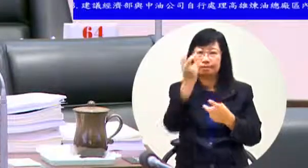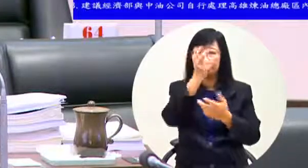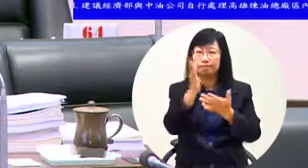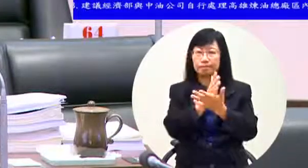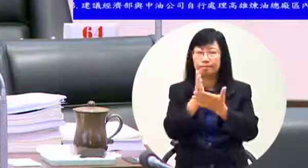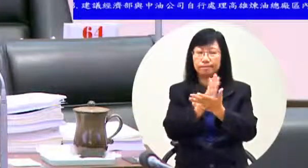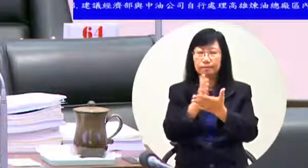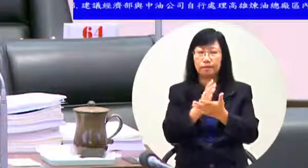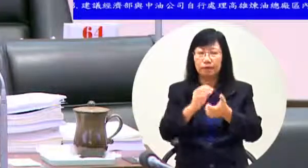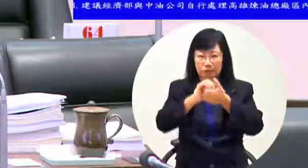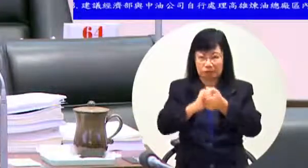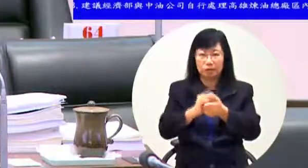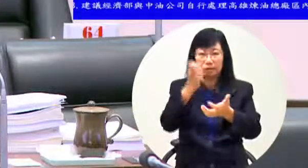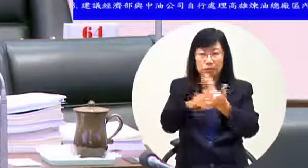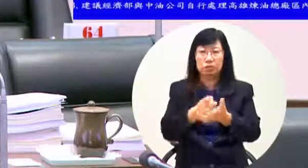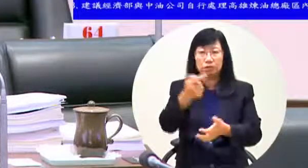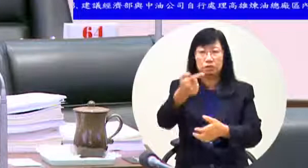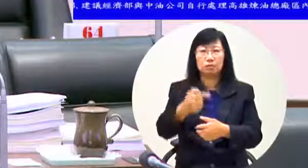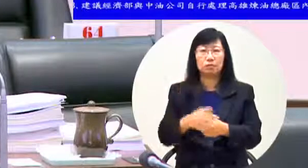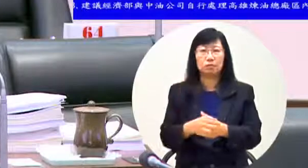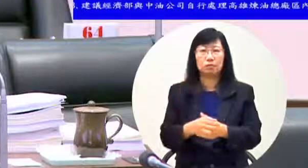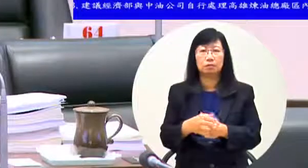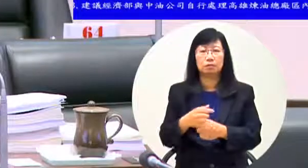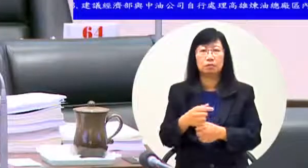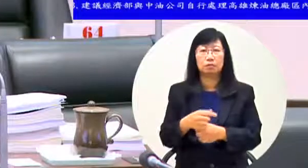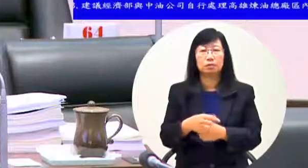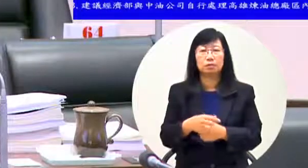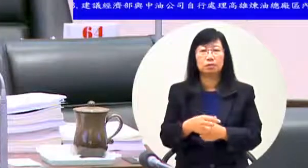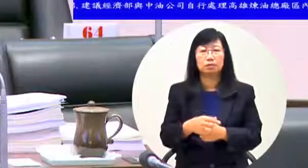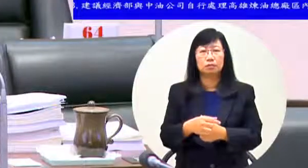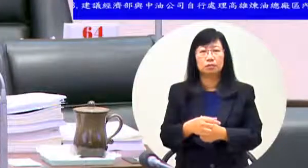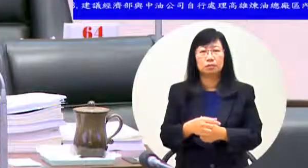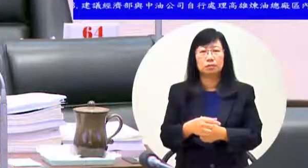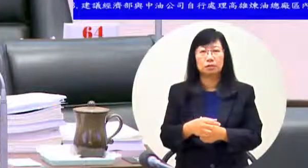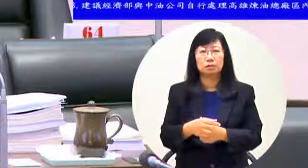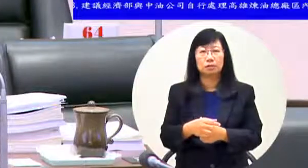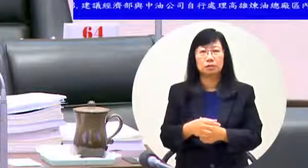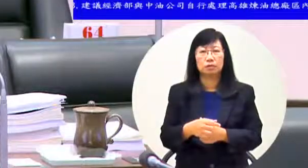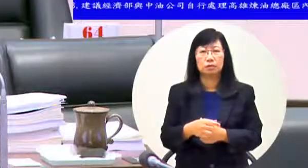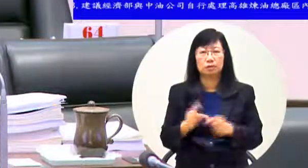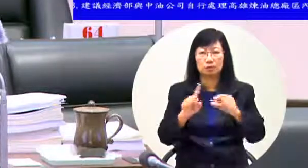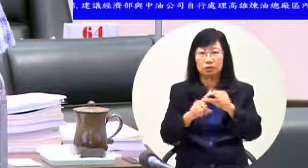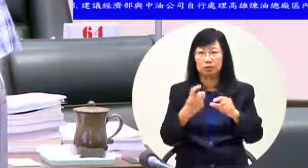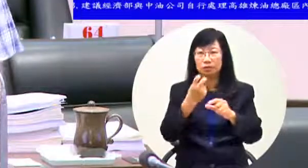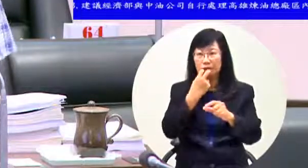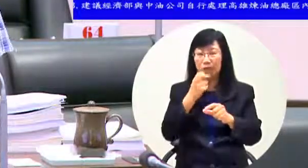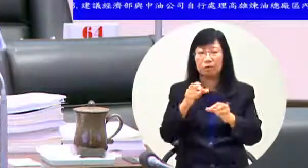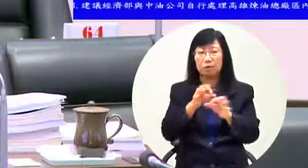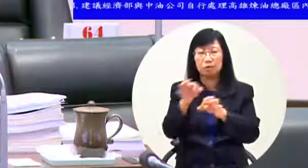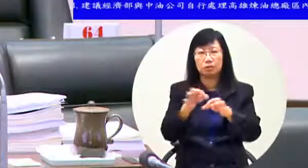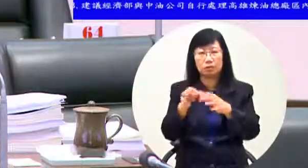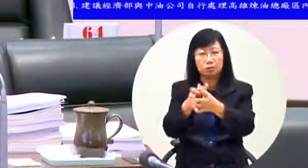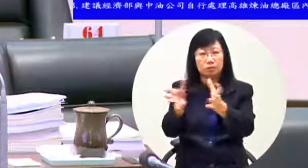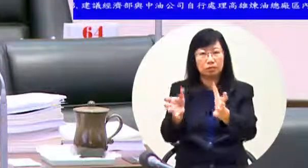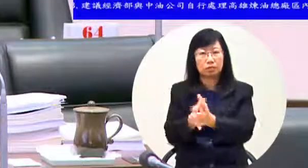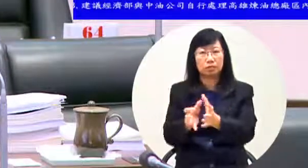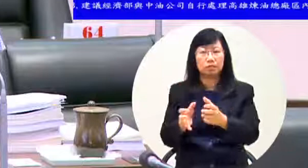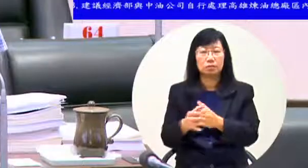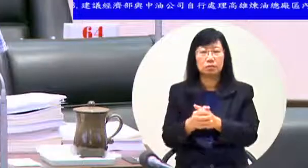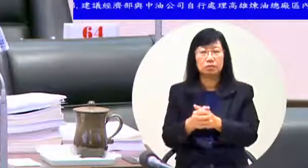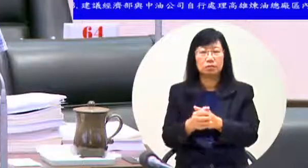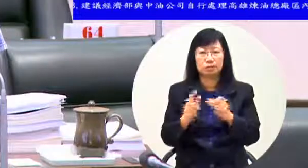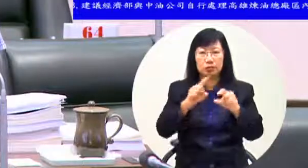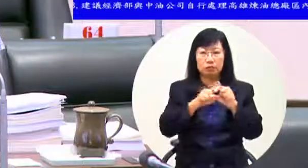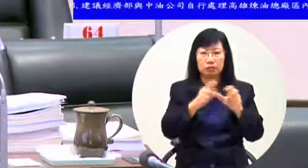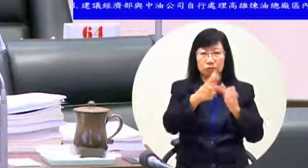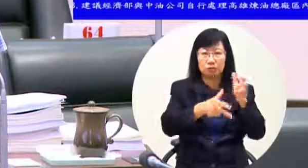我想盖好办行到这，跟中央经济部、中油公司，他们的土地那